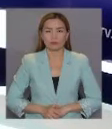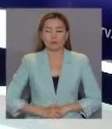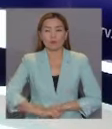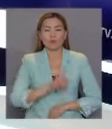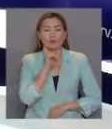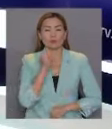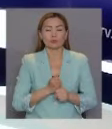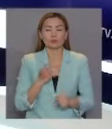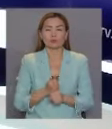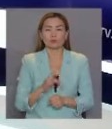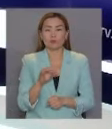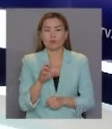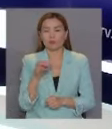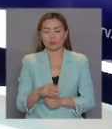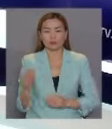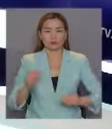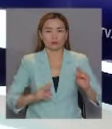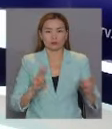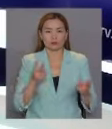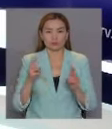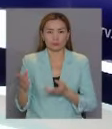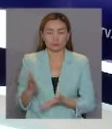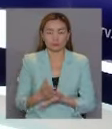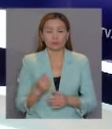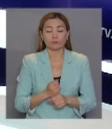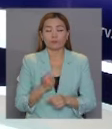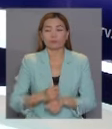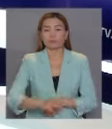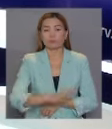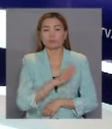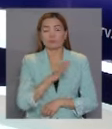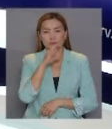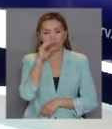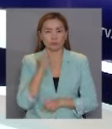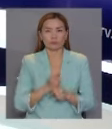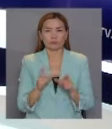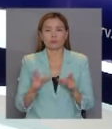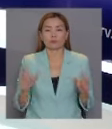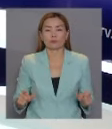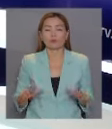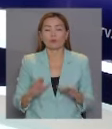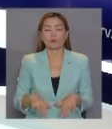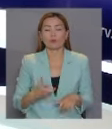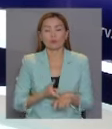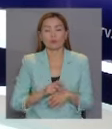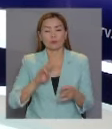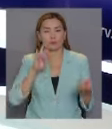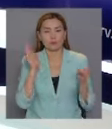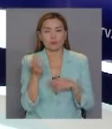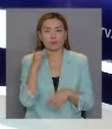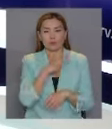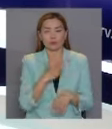Юные изобретатели создали танцующего робота. Это создание, творение школьниками стало очень популярно у